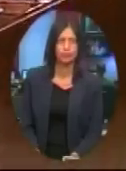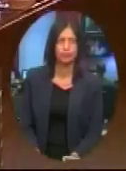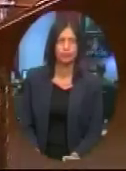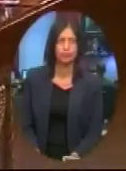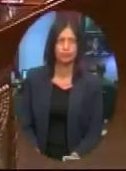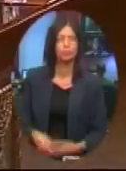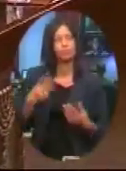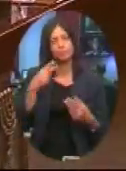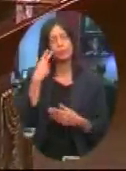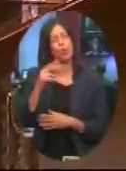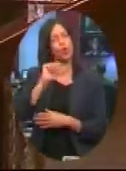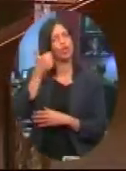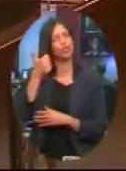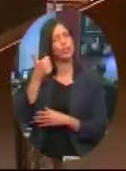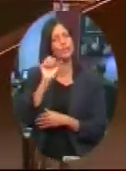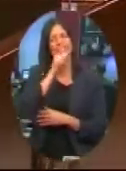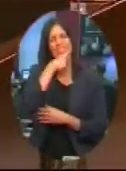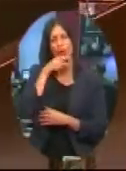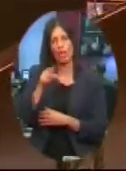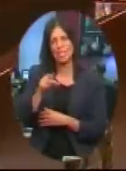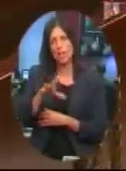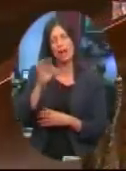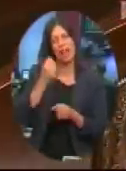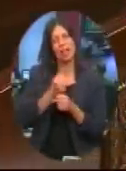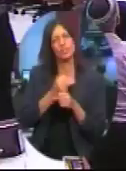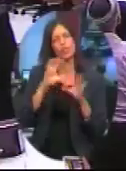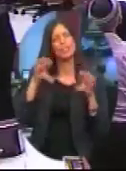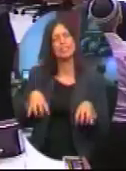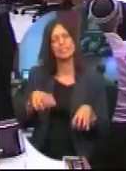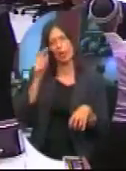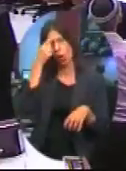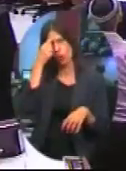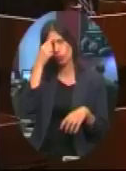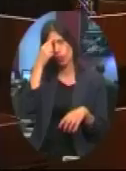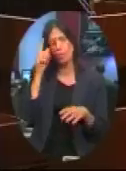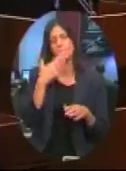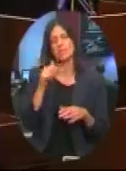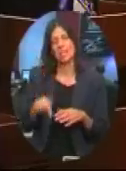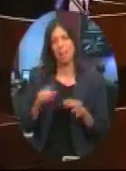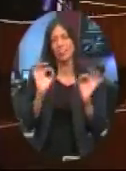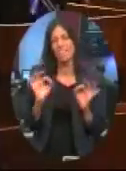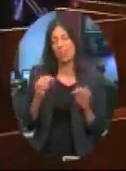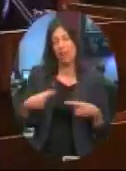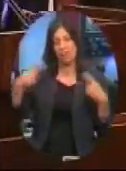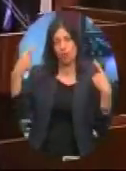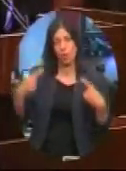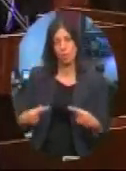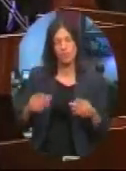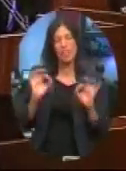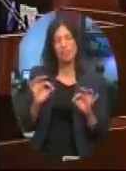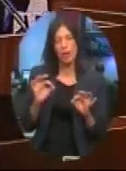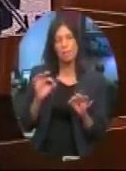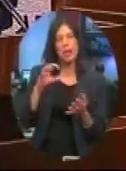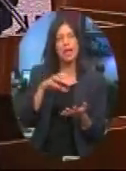את הביקור הראשוני וההיסטורי הזה בחר לעשות נשיא הודו פרנב מוכרג'י בישראל דווקא היום, דווקא בעיצומו של